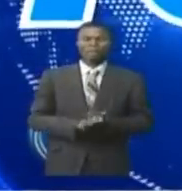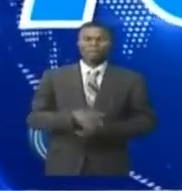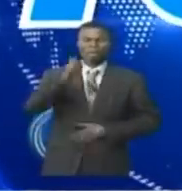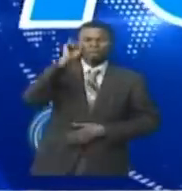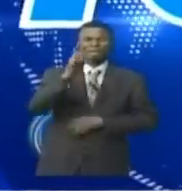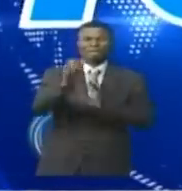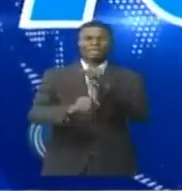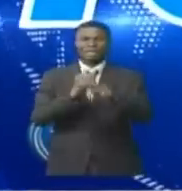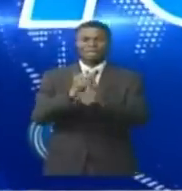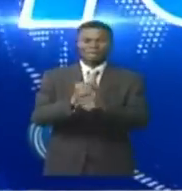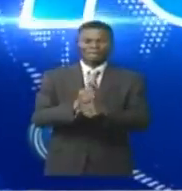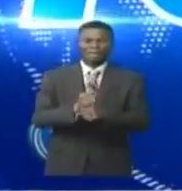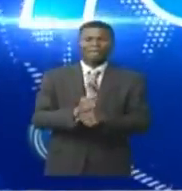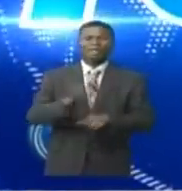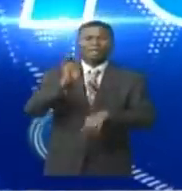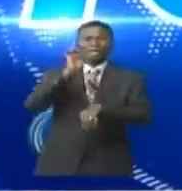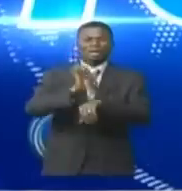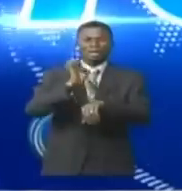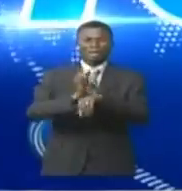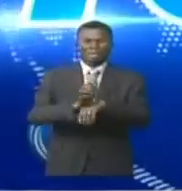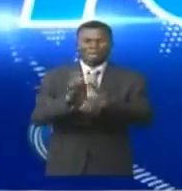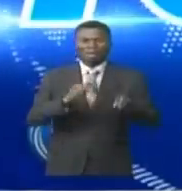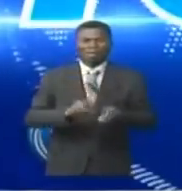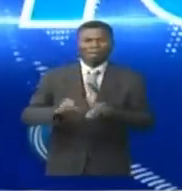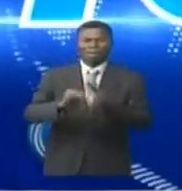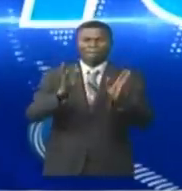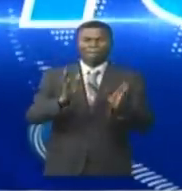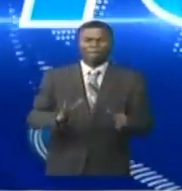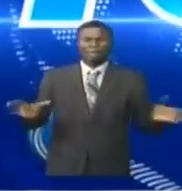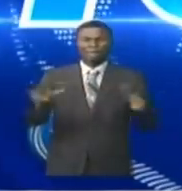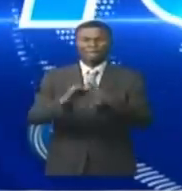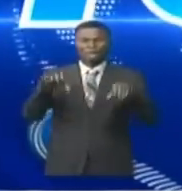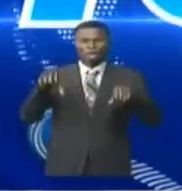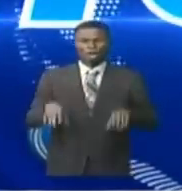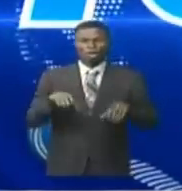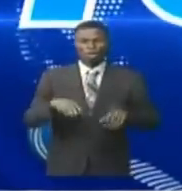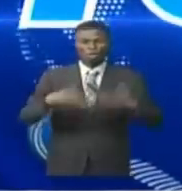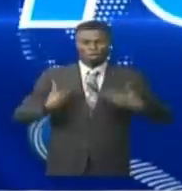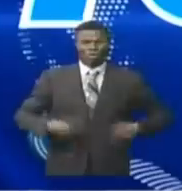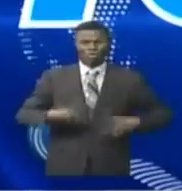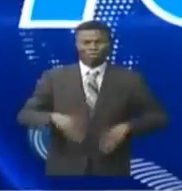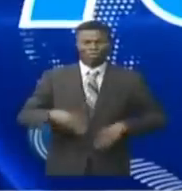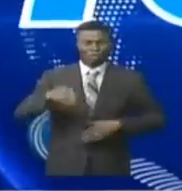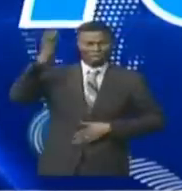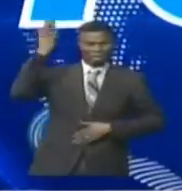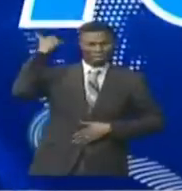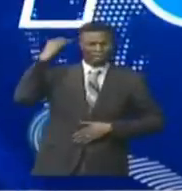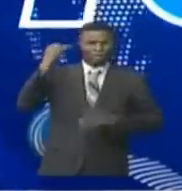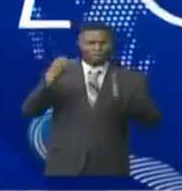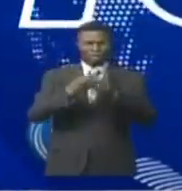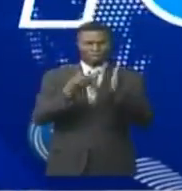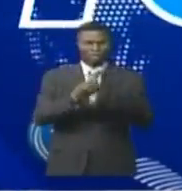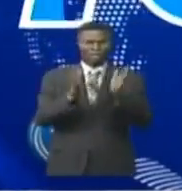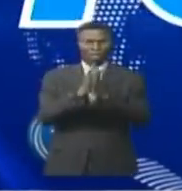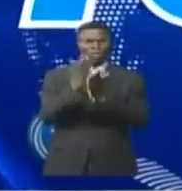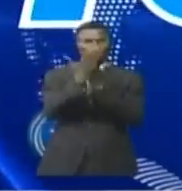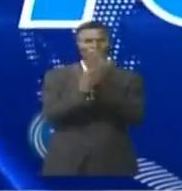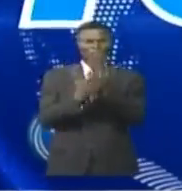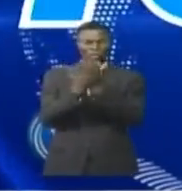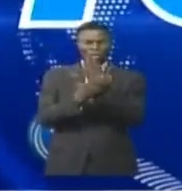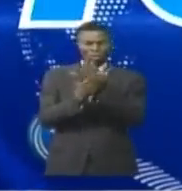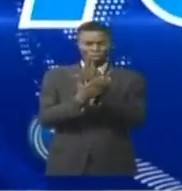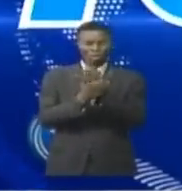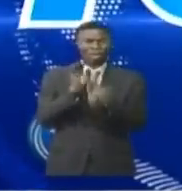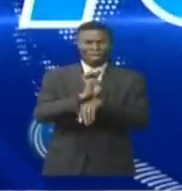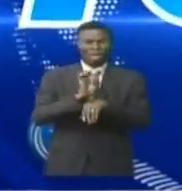d'existence de la mission Tunda de l'église méthodiste unie au Congo ont été célébrés dimanche 10 juillet 2022 et cette église a